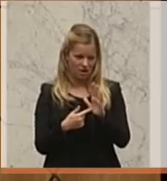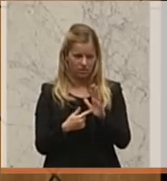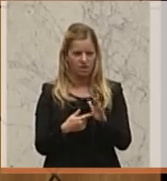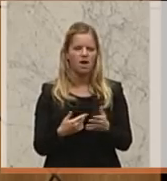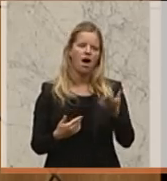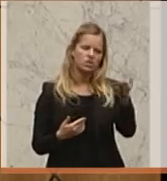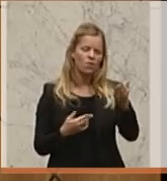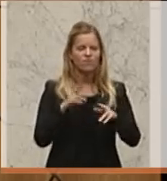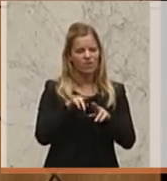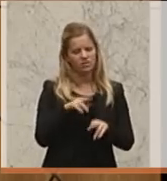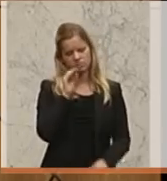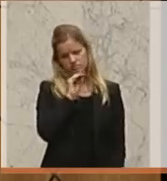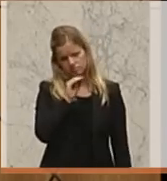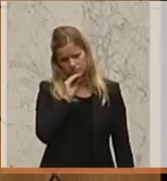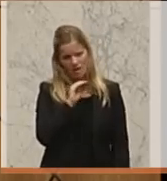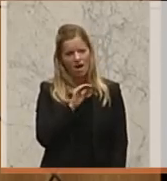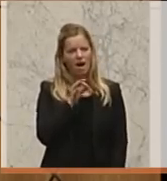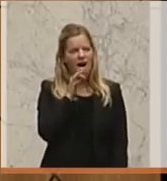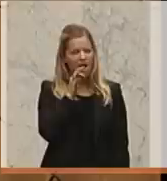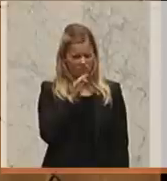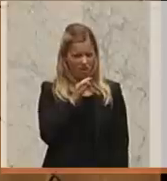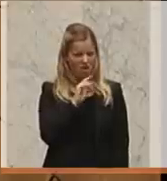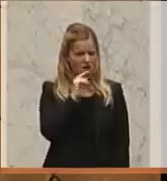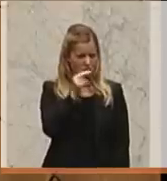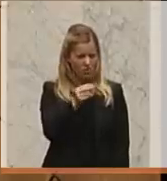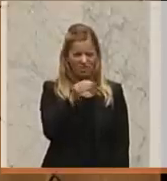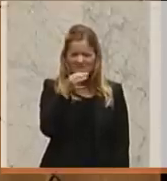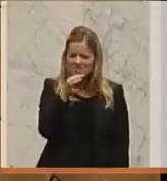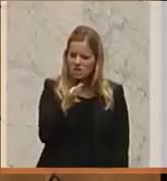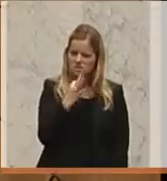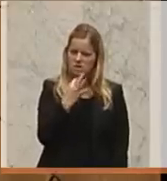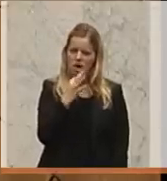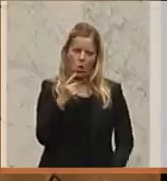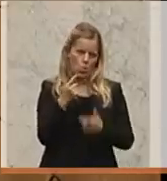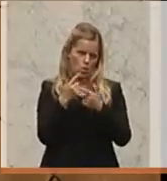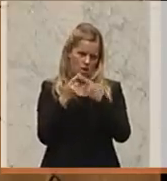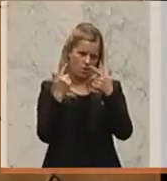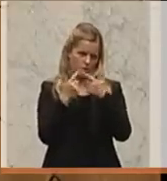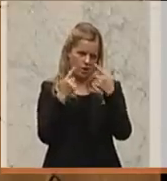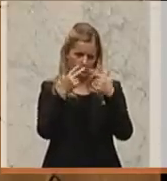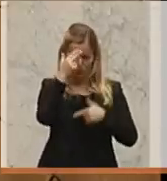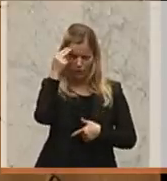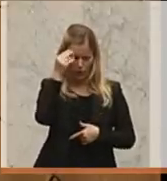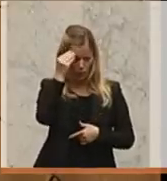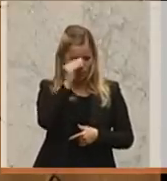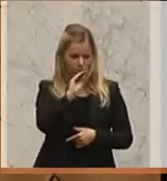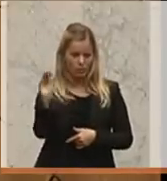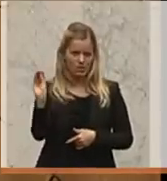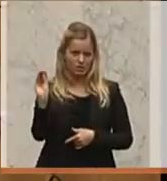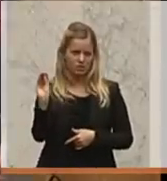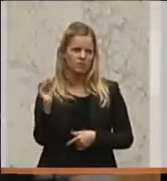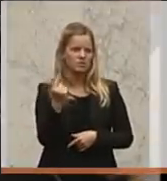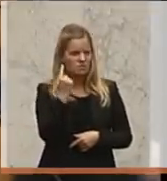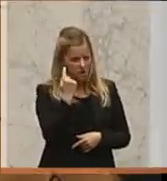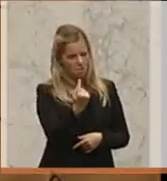eine Anfrage, die auf den Cent genau die Bevölkerung informiert über Inserate, dann würde ich wirklich bitten, kehren Sie vor der eigenen Türe.